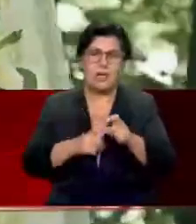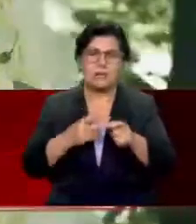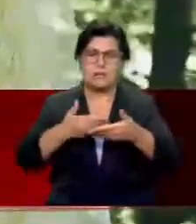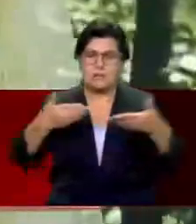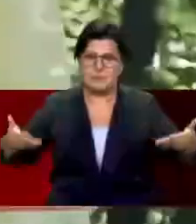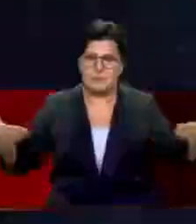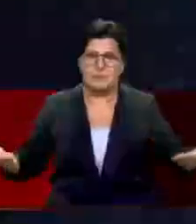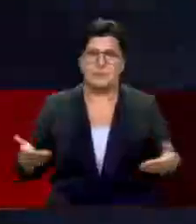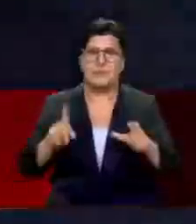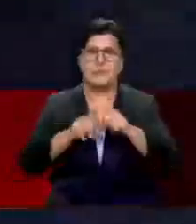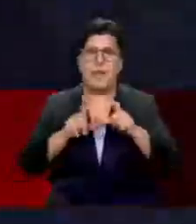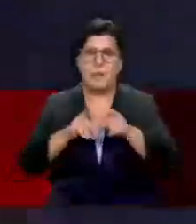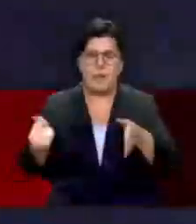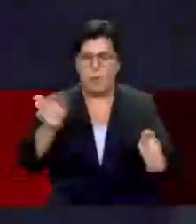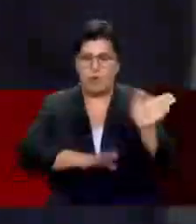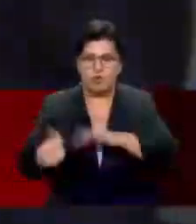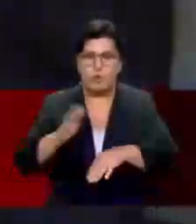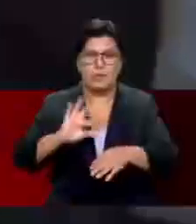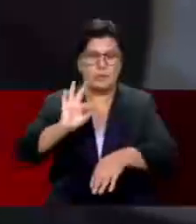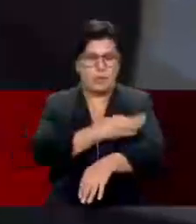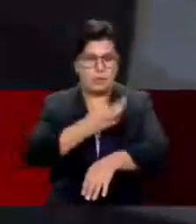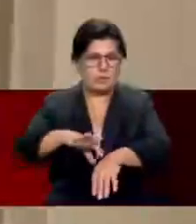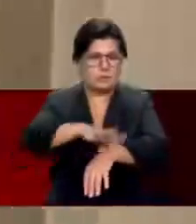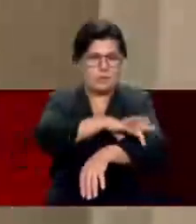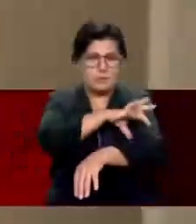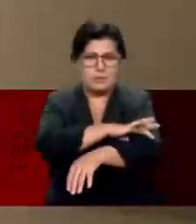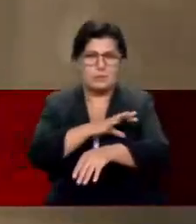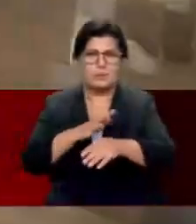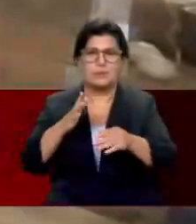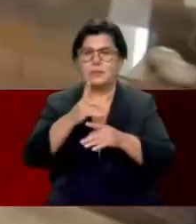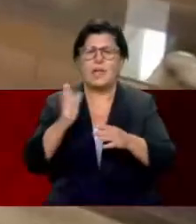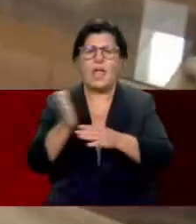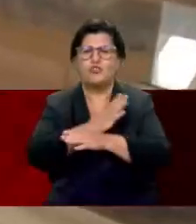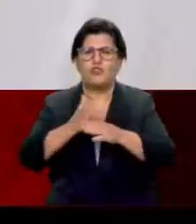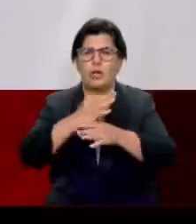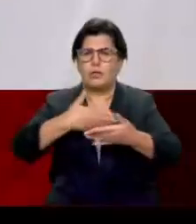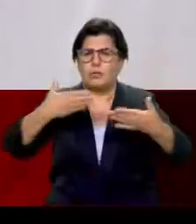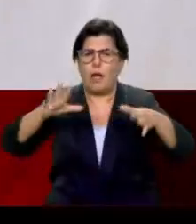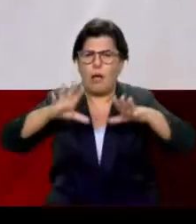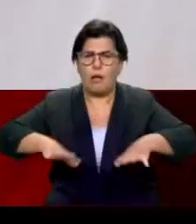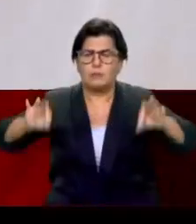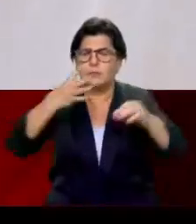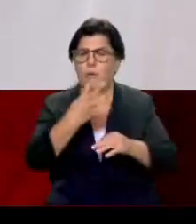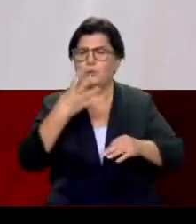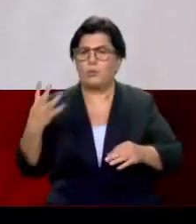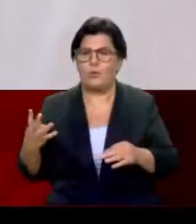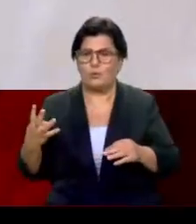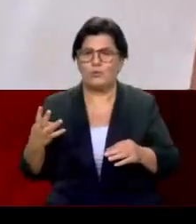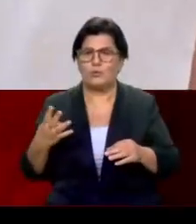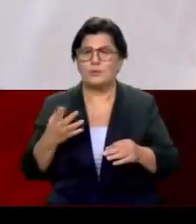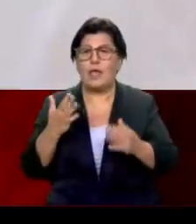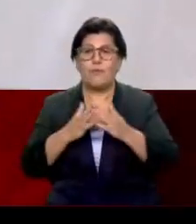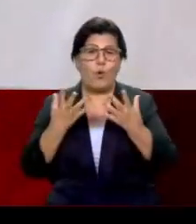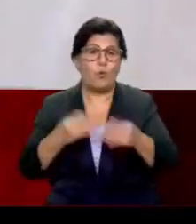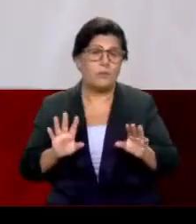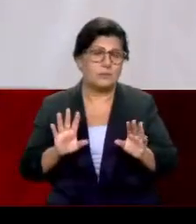damat bohçaları, takı setleri, beşi bir yerdeler, dayalı döşeli evler. Ev istenme olayı oldu. İşte ev